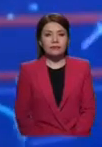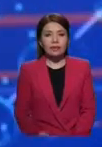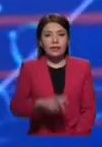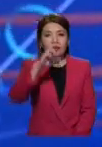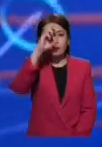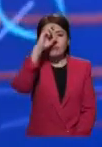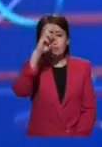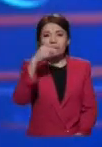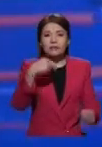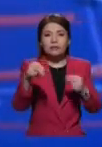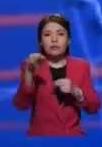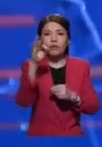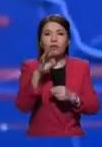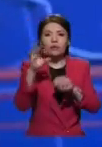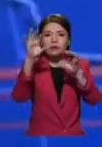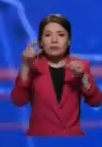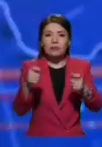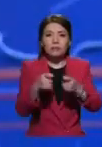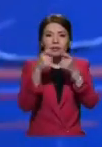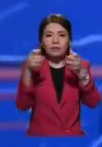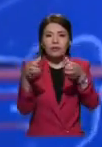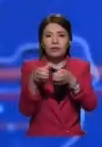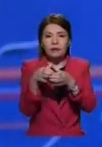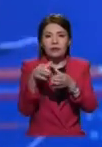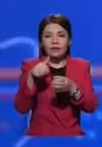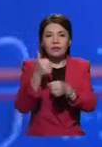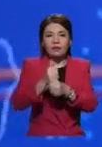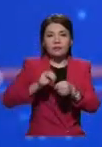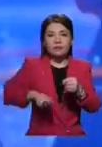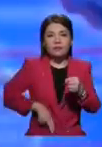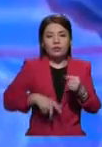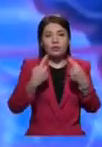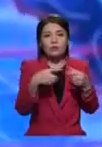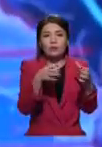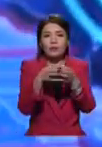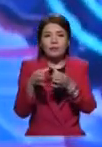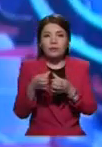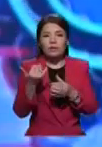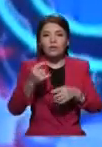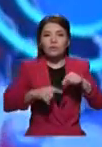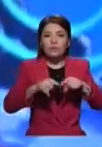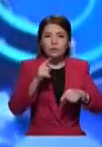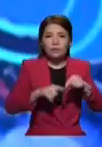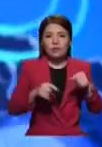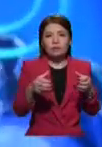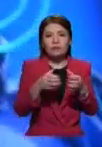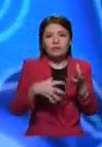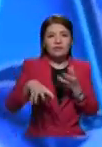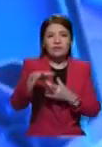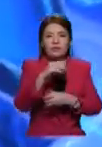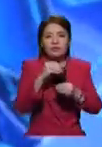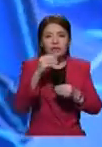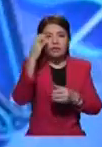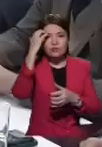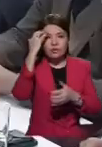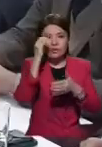Мемлекеттік сатып алу туралы заңды бұзған мердігер компанияның басшысына қатысты өзге де компаниялар мен оның туыстары, құрылтайшылары түгел қара тізімге